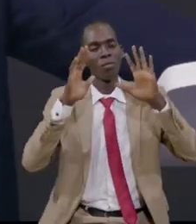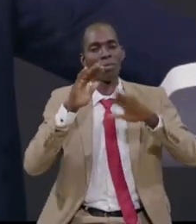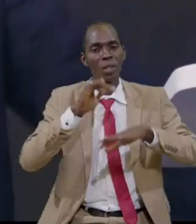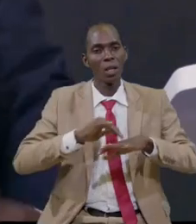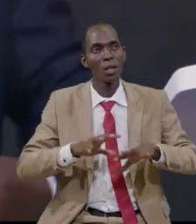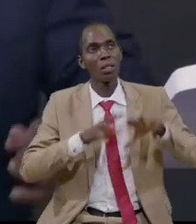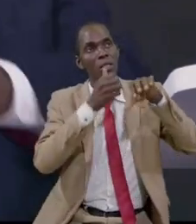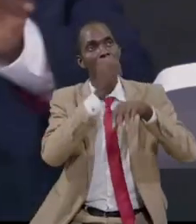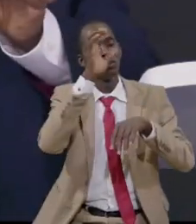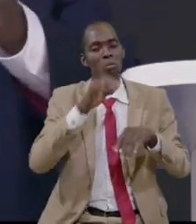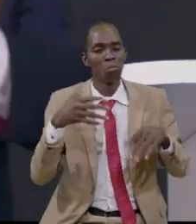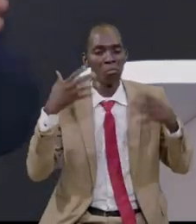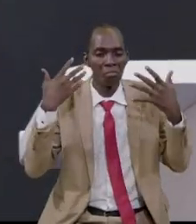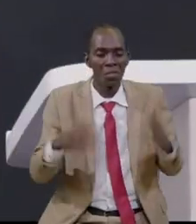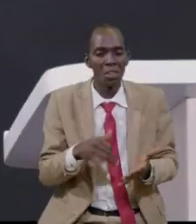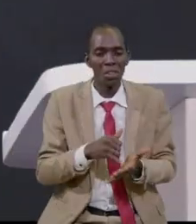Il a tout finalisé.